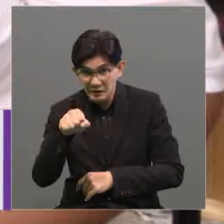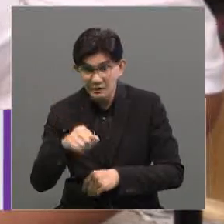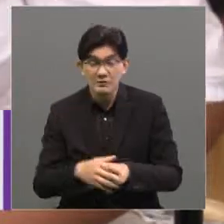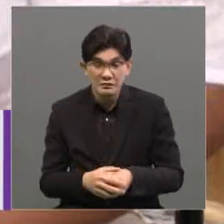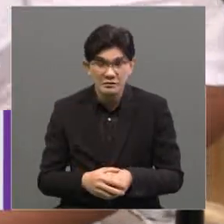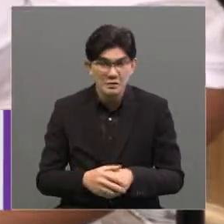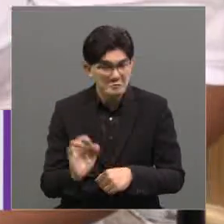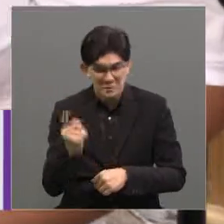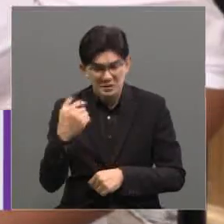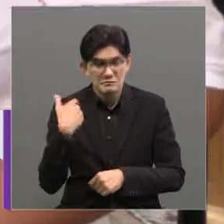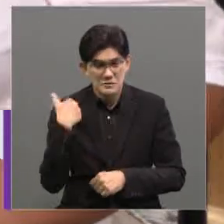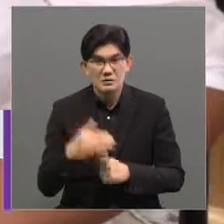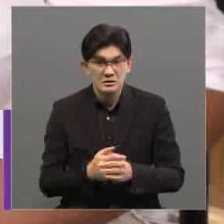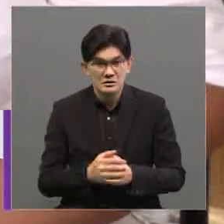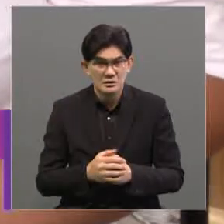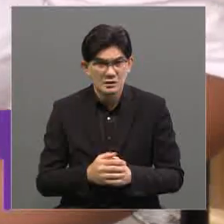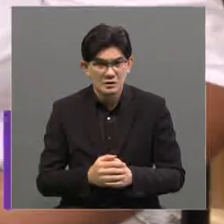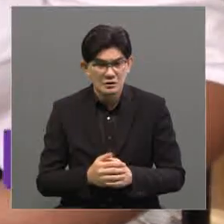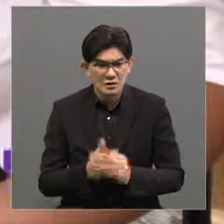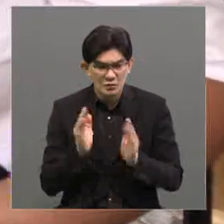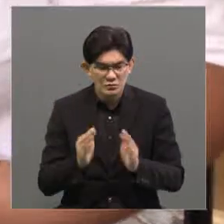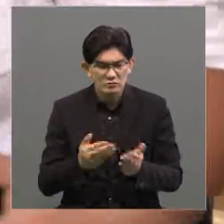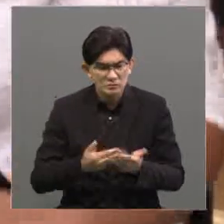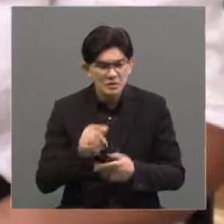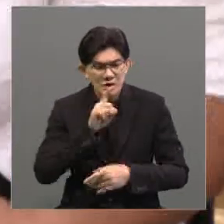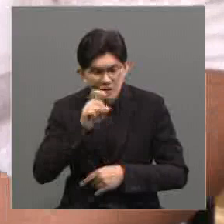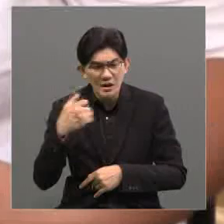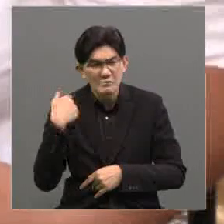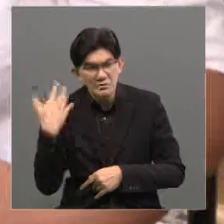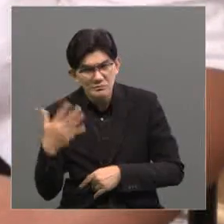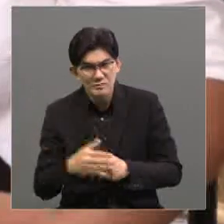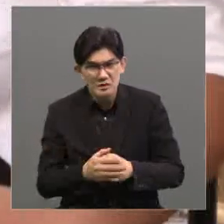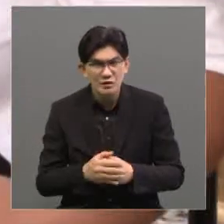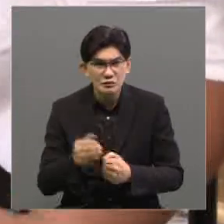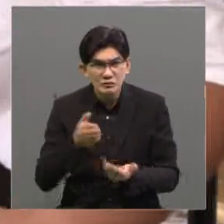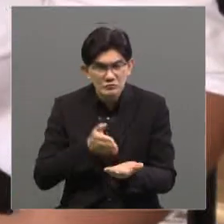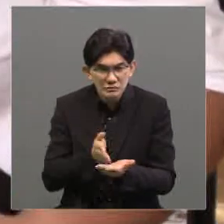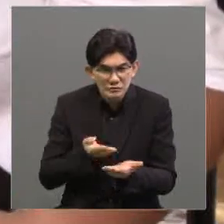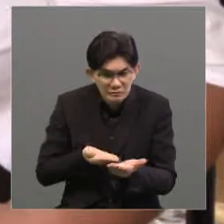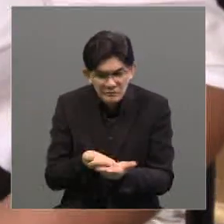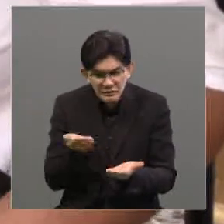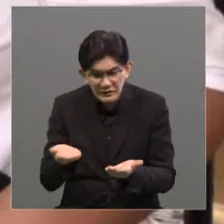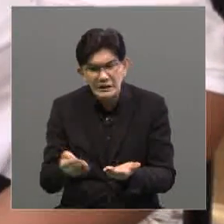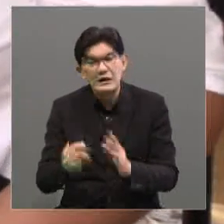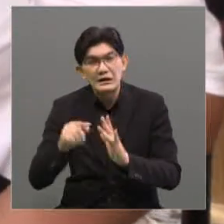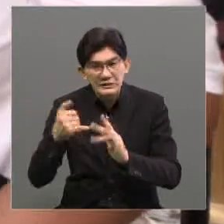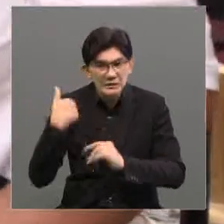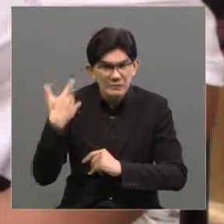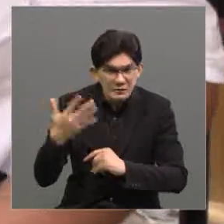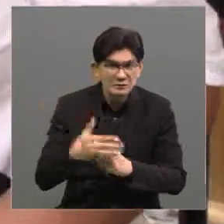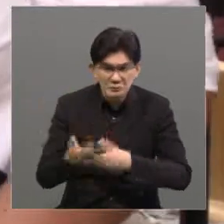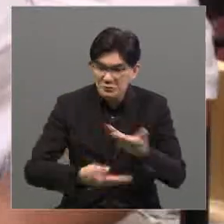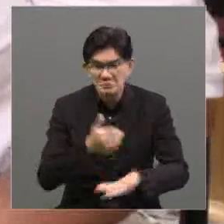ครับ แปลกใหม่อยู่เหมือนกันค่ะเขาก็ลูกค้าก็ถามเยอะเหมือนกันว่ามีด้วยหรอพิซซ่าเจอะไรแบบนี้ค่ะซึ่งก็ขายดีเล